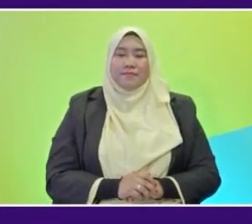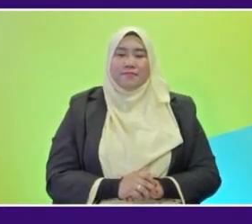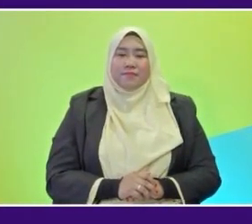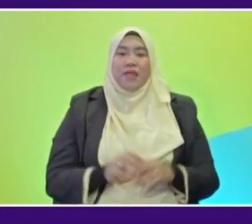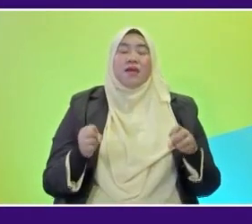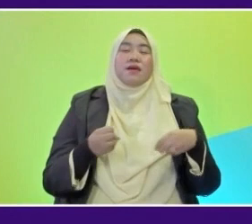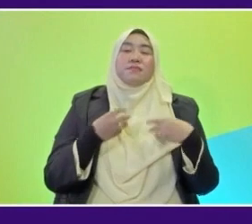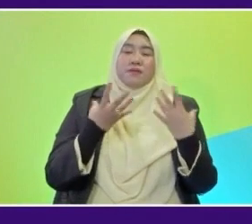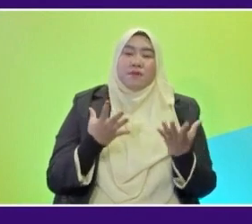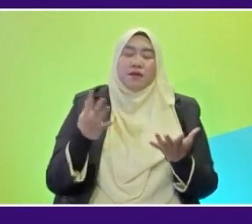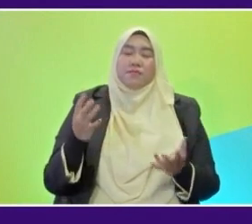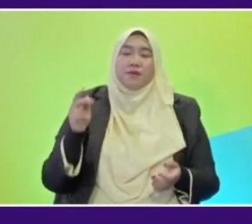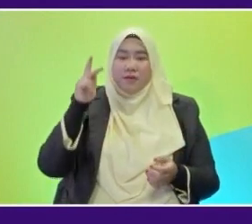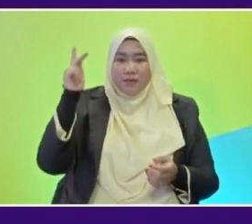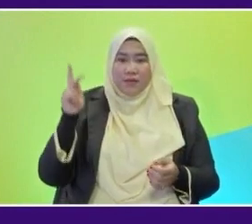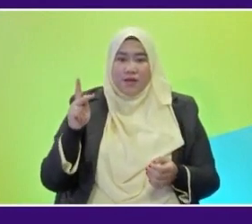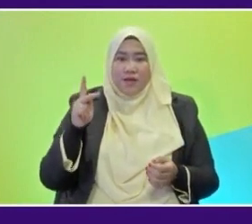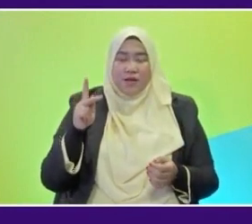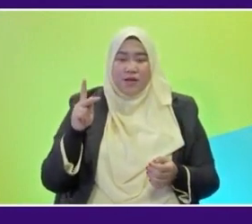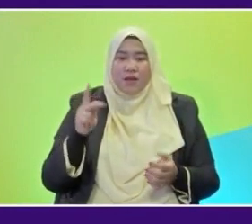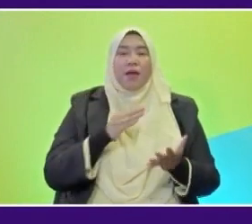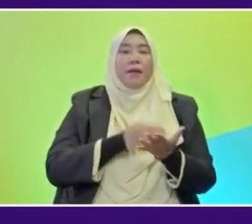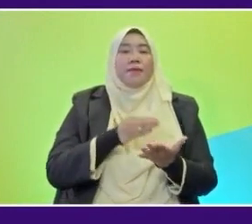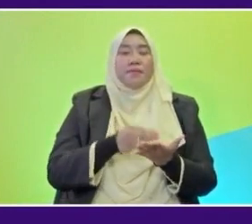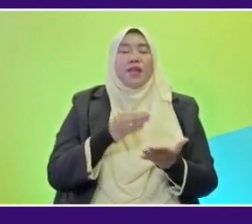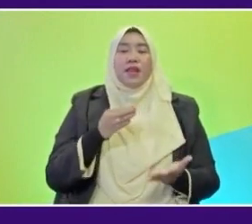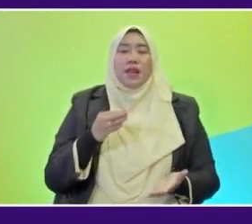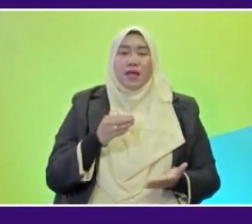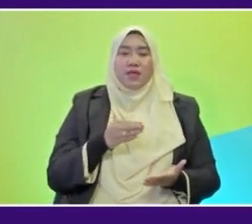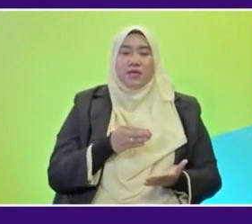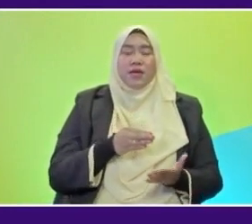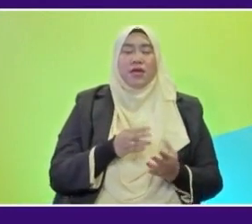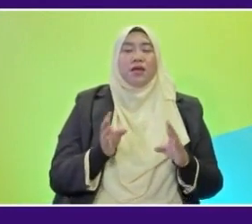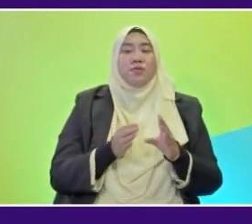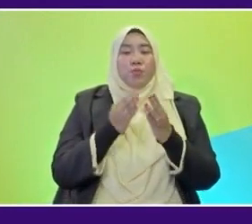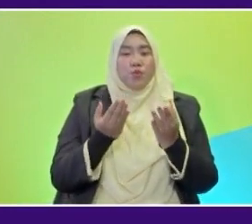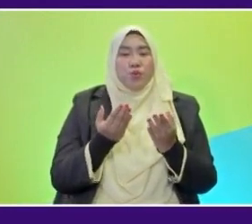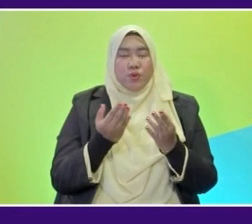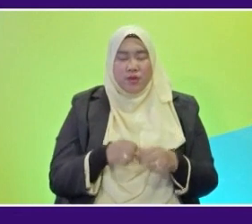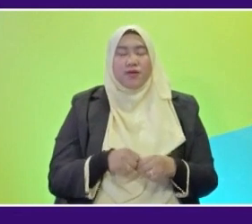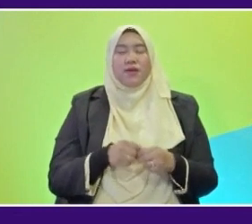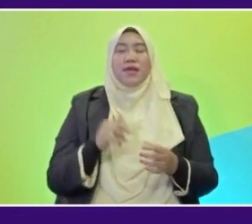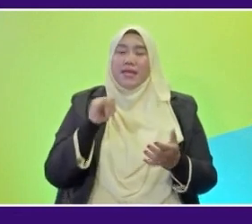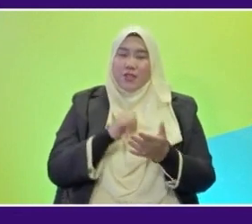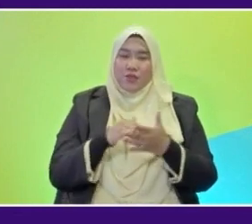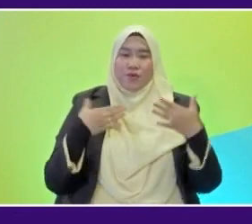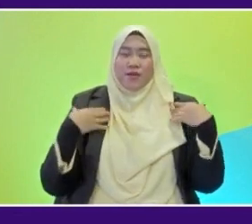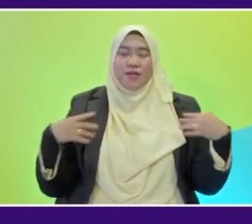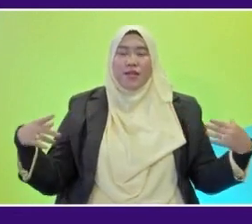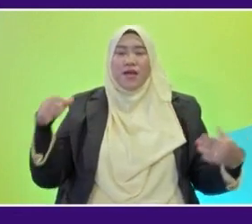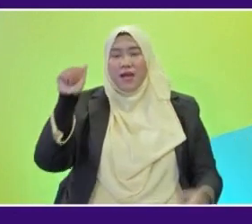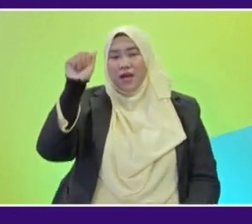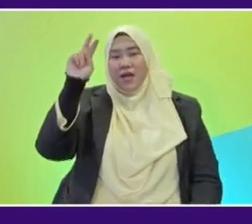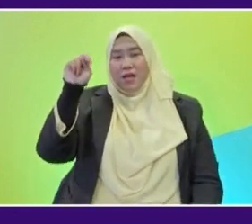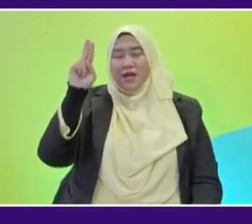beberapa bilangan buku Oke berapakah bilangan buku itu yang kita tak tahu Jadi itu yang kita cari yang